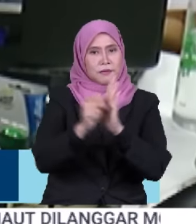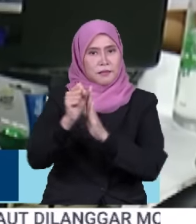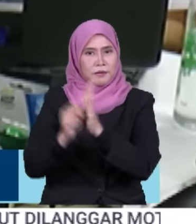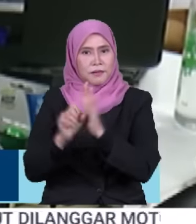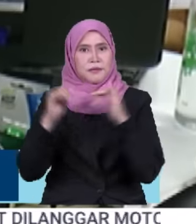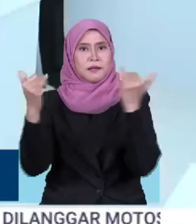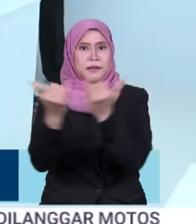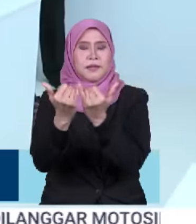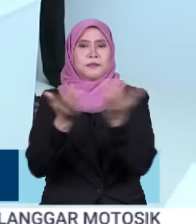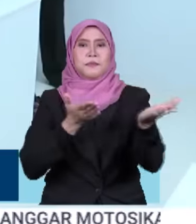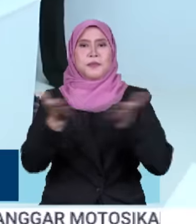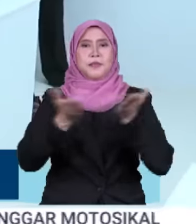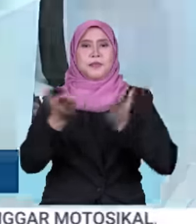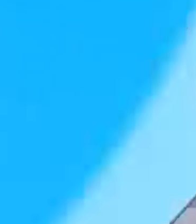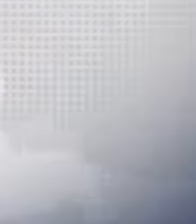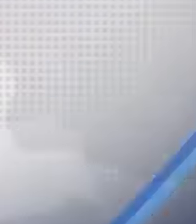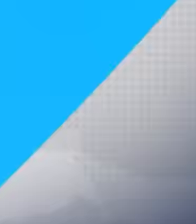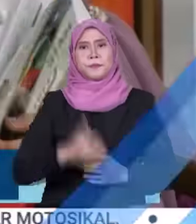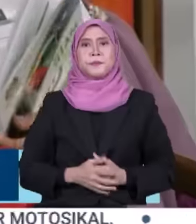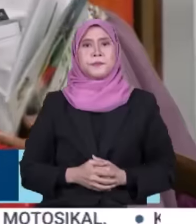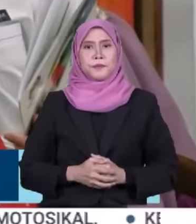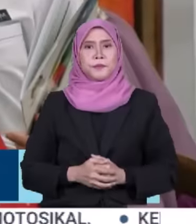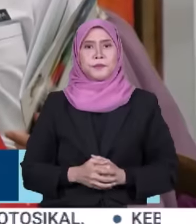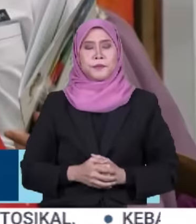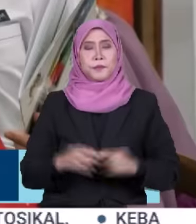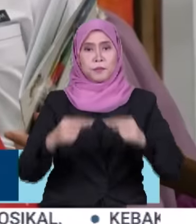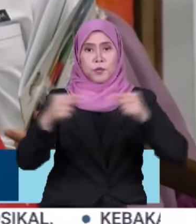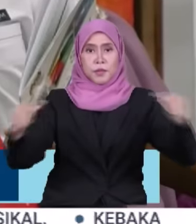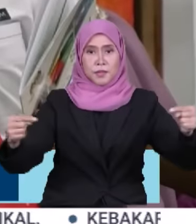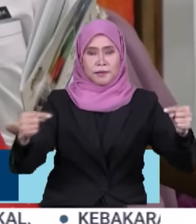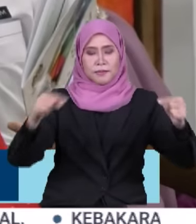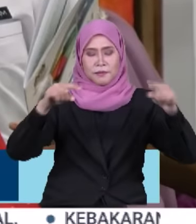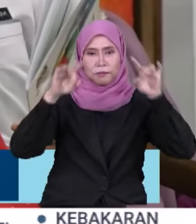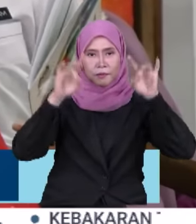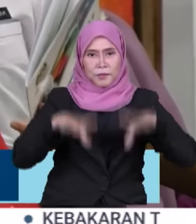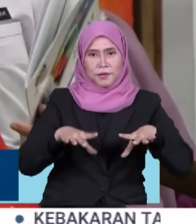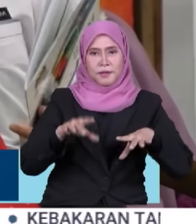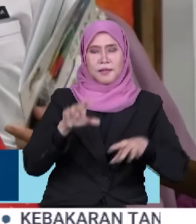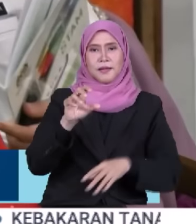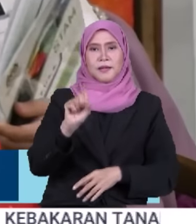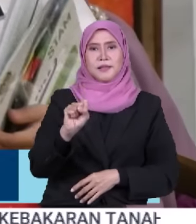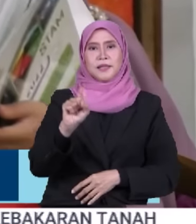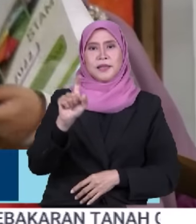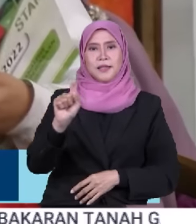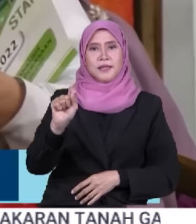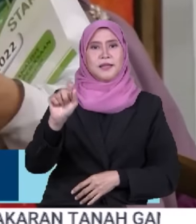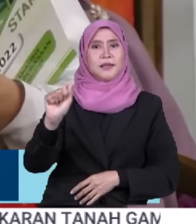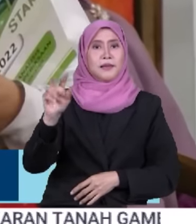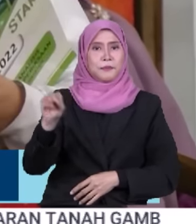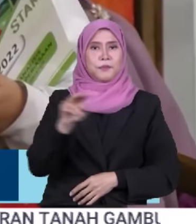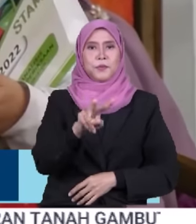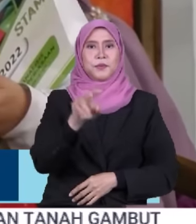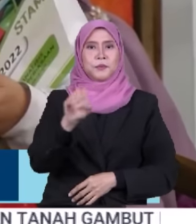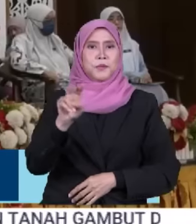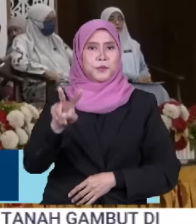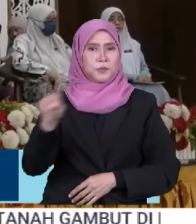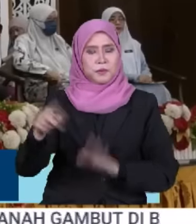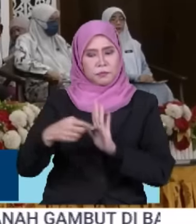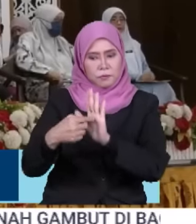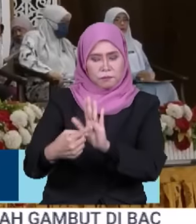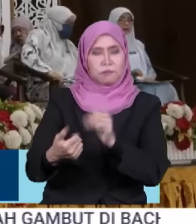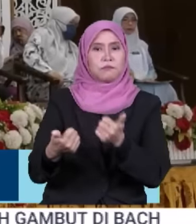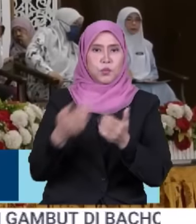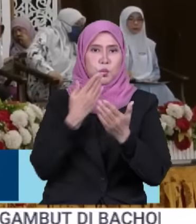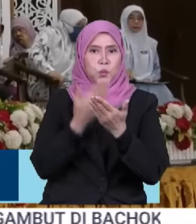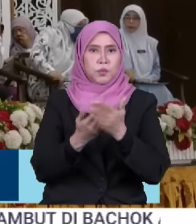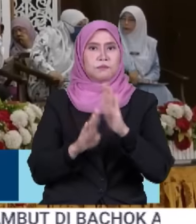syarikat penyedia perkhidmatan. Keputusan Pemeriksaan Sijil Tinggi Agama Malaysia 2022 menunjukkan